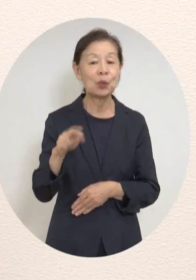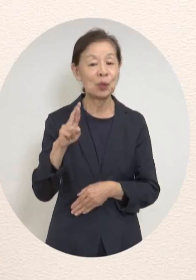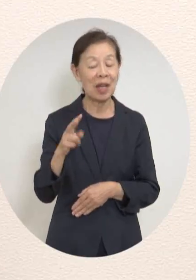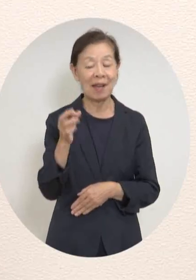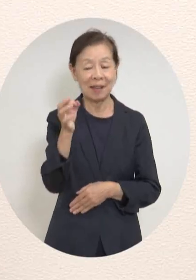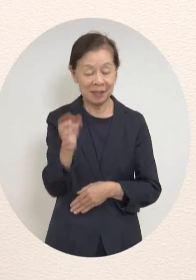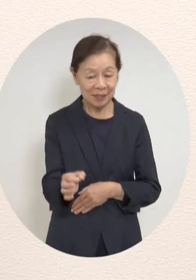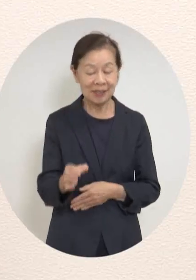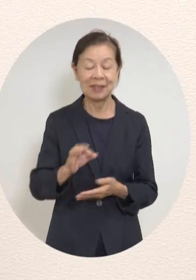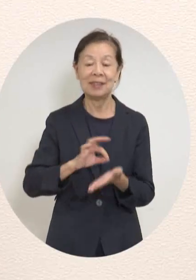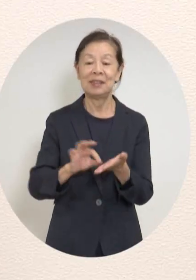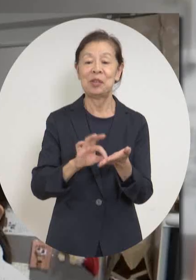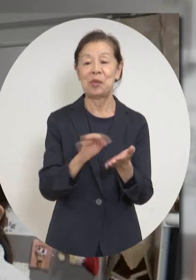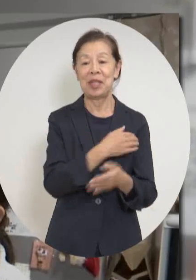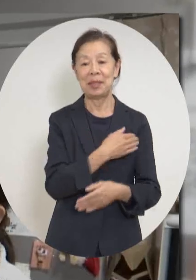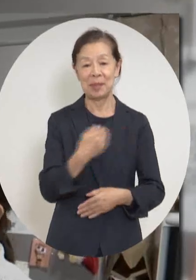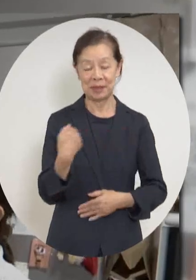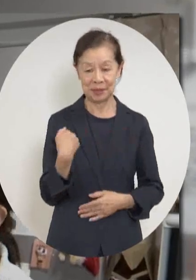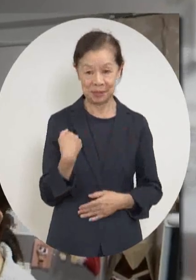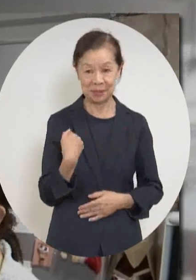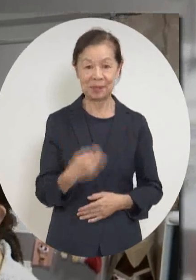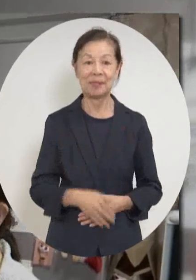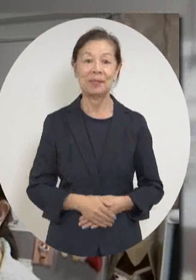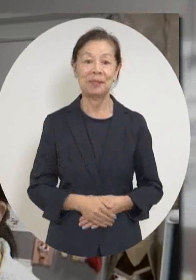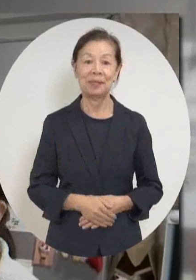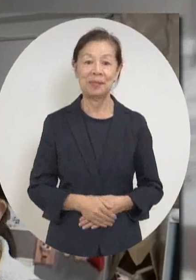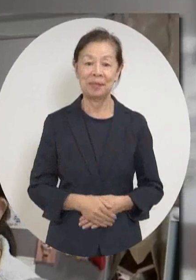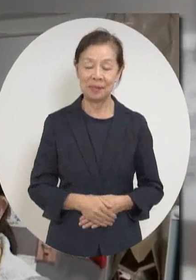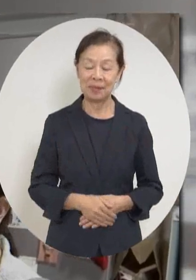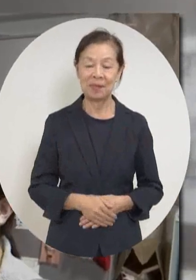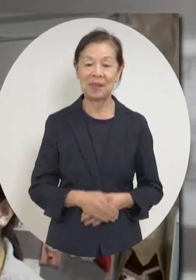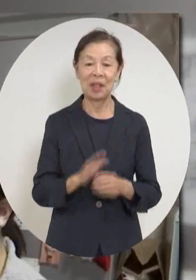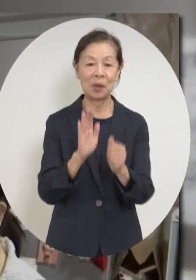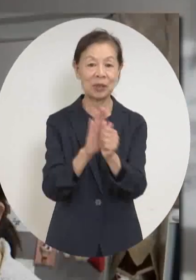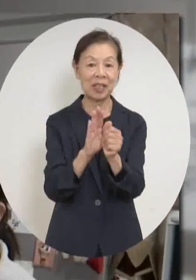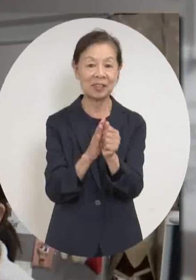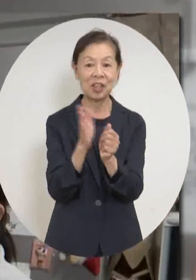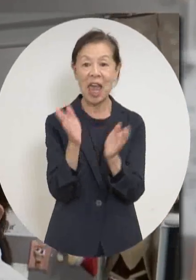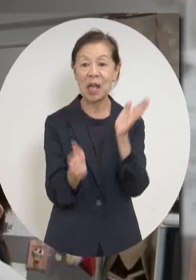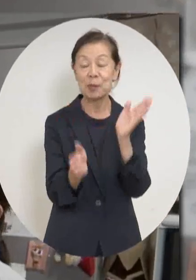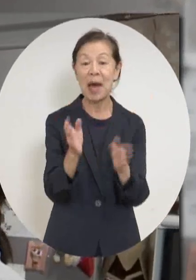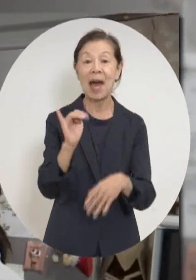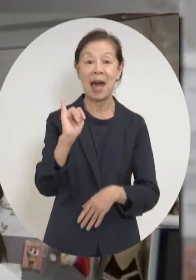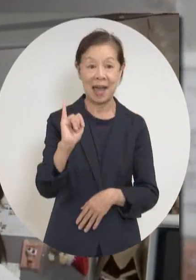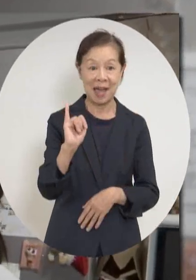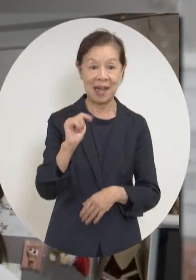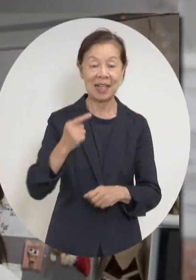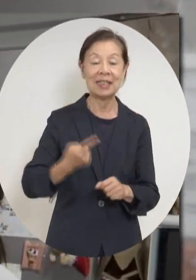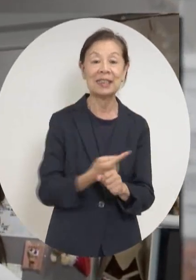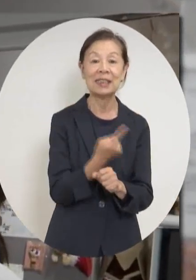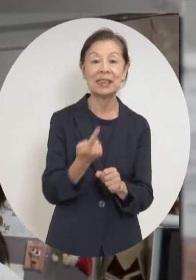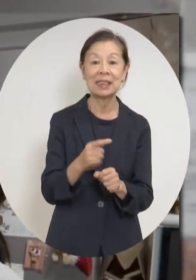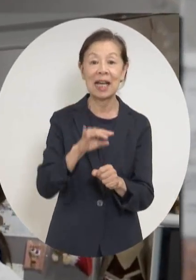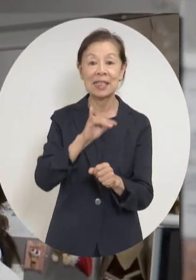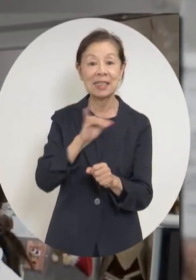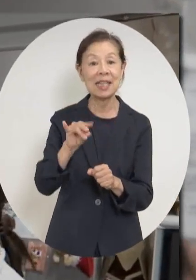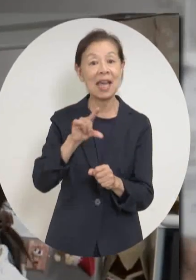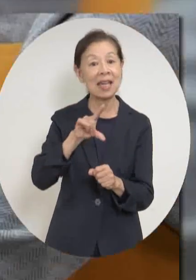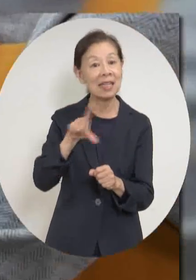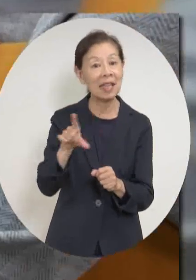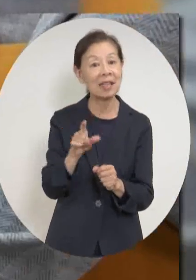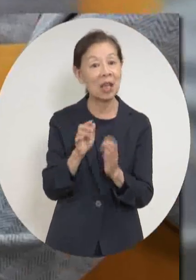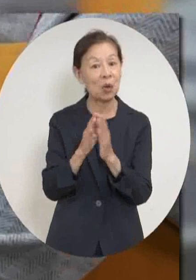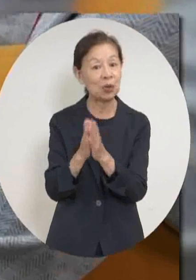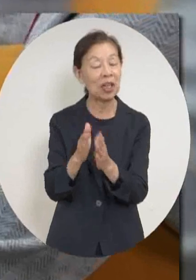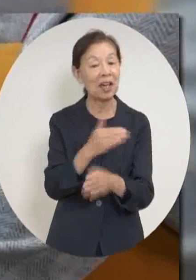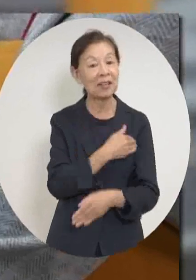施しています。家事・育児のお手伝いをするヘルパーを1時間1000円で利用できるピヨピヨ